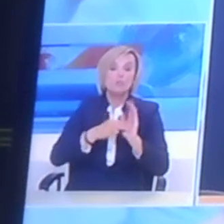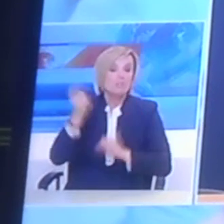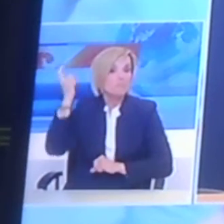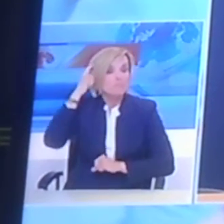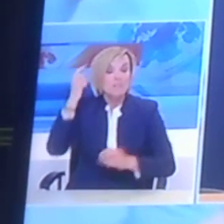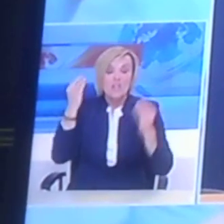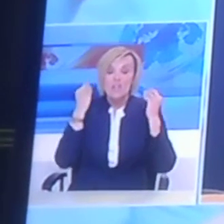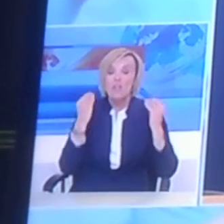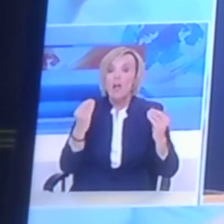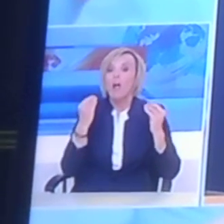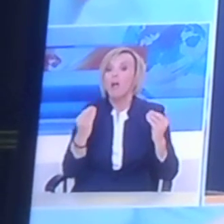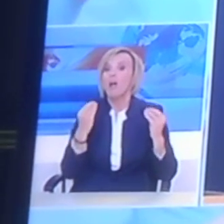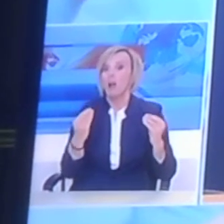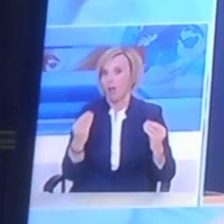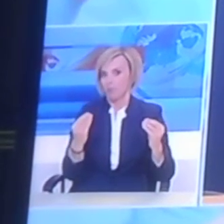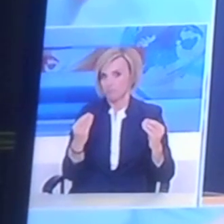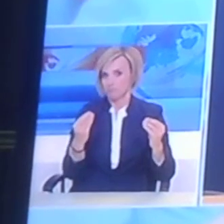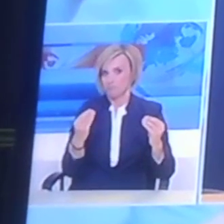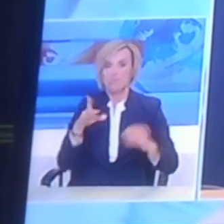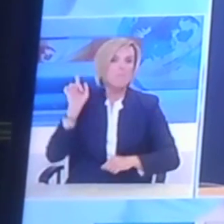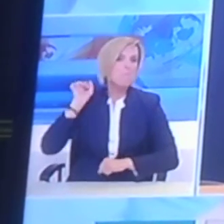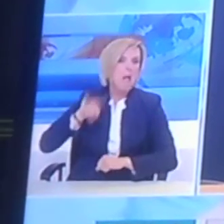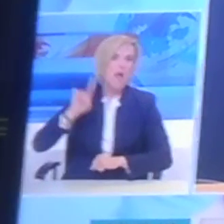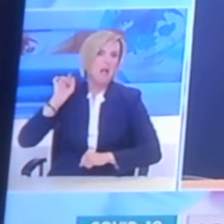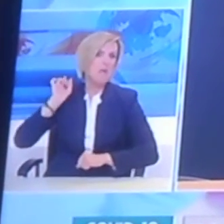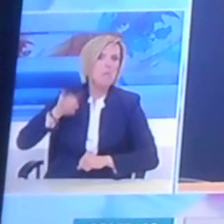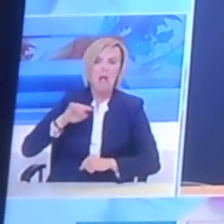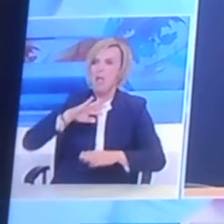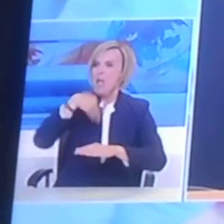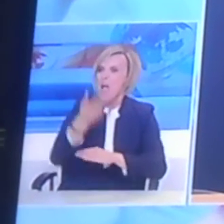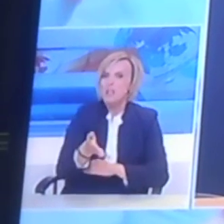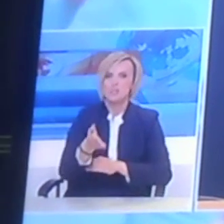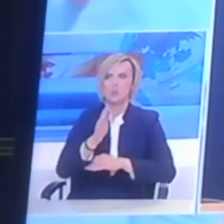Αυτό μας έχουν διδάξει προηγούμενες εβδομάδες στη χώρα μας, αλλά και σε όλο τον κόσμο.